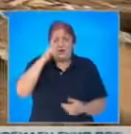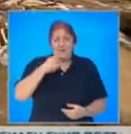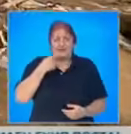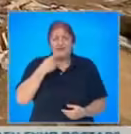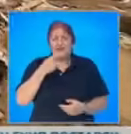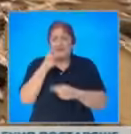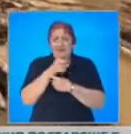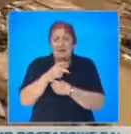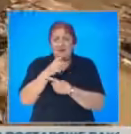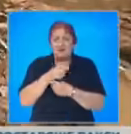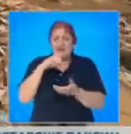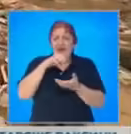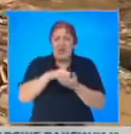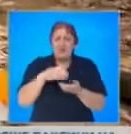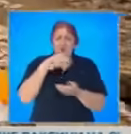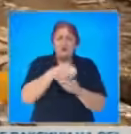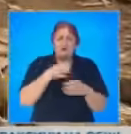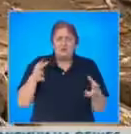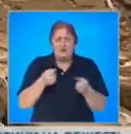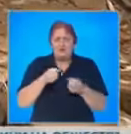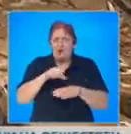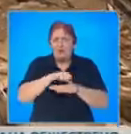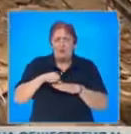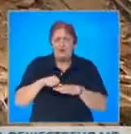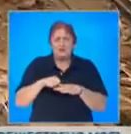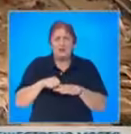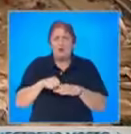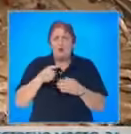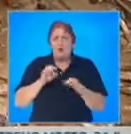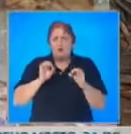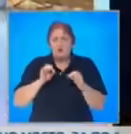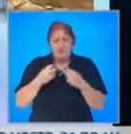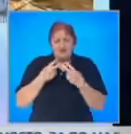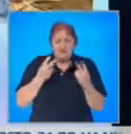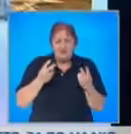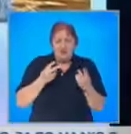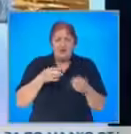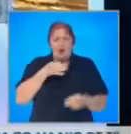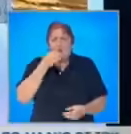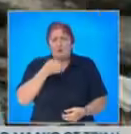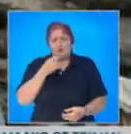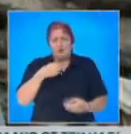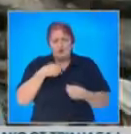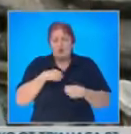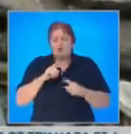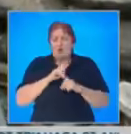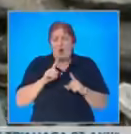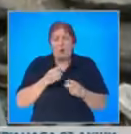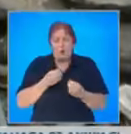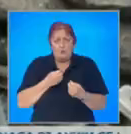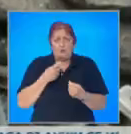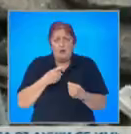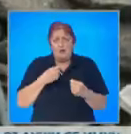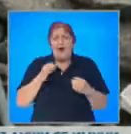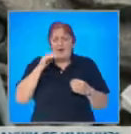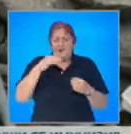разказала пред камерите, че с екипа участват в спасителните операции. Когато истината лъсна, обаче, тя обяснила, че се чувства неудобно